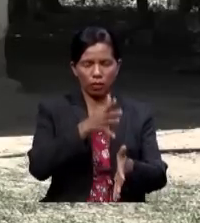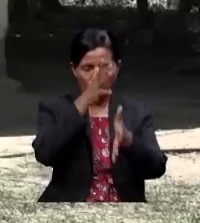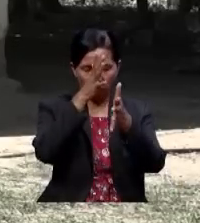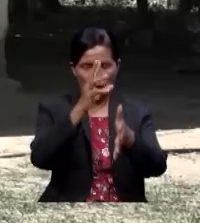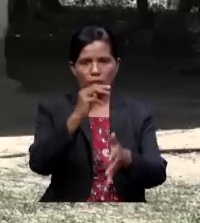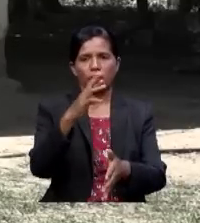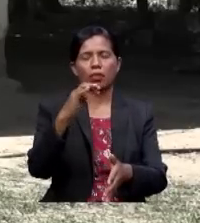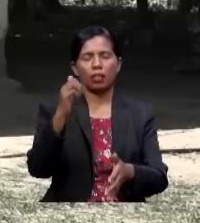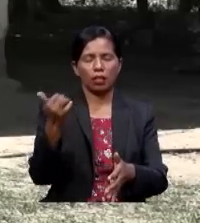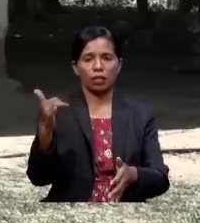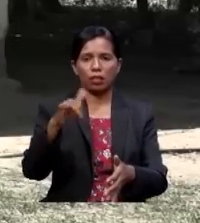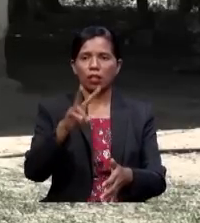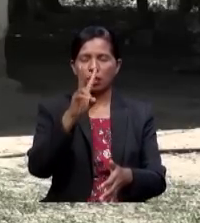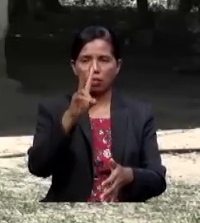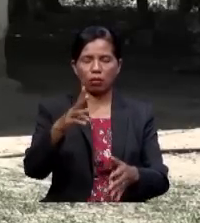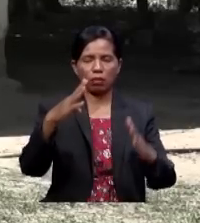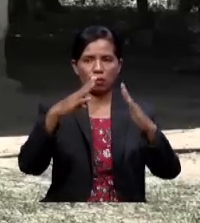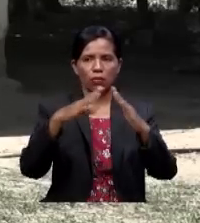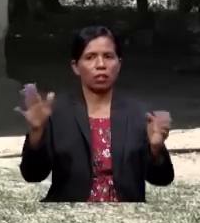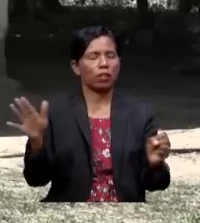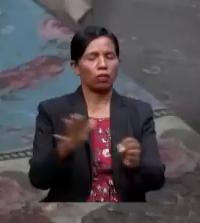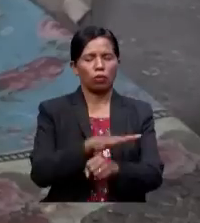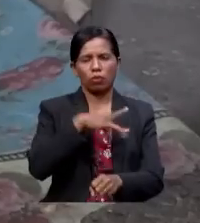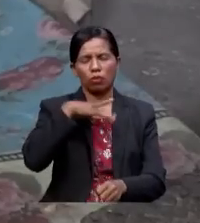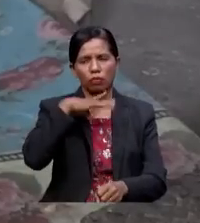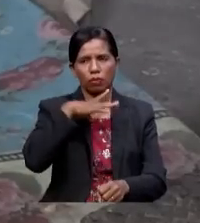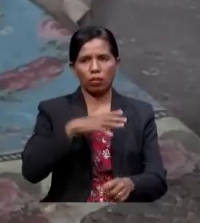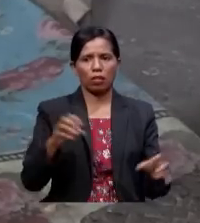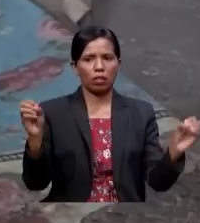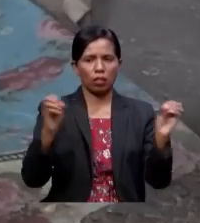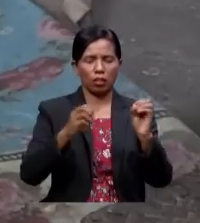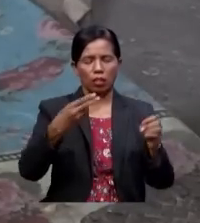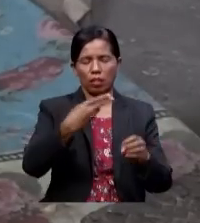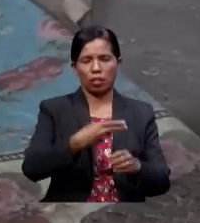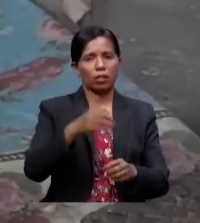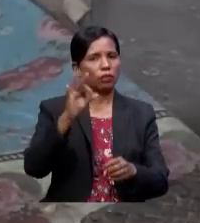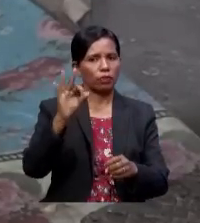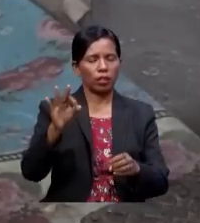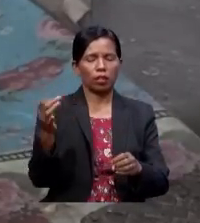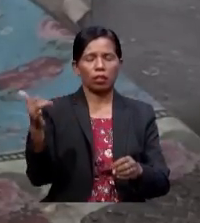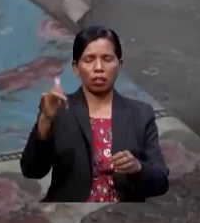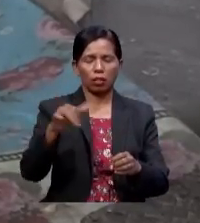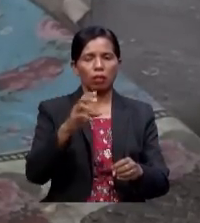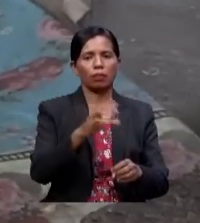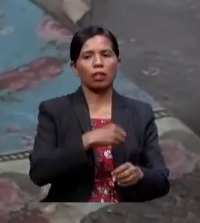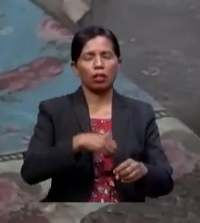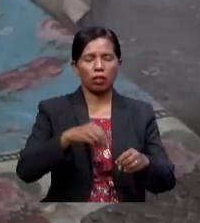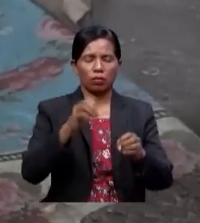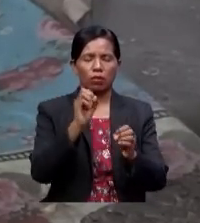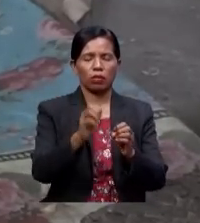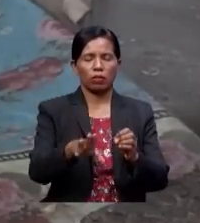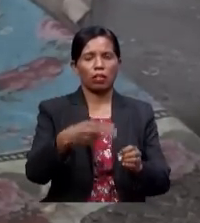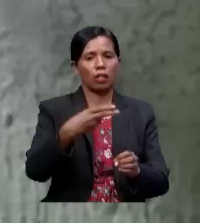Simeão, siaran yang rua ni hela fating nak kono hafir. Nola iya sintinang atau siaran yang rua so hafir kik no hafir